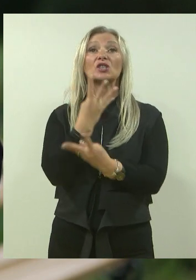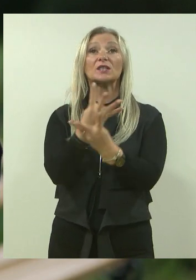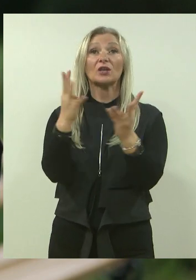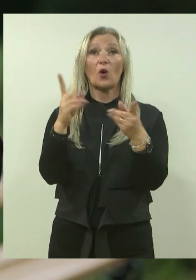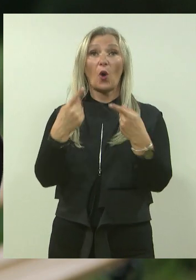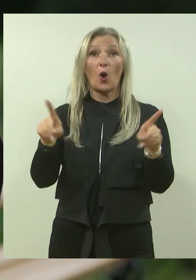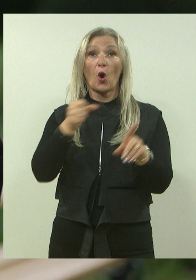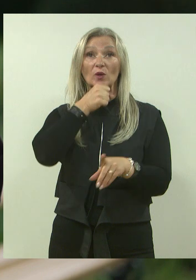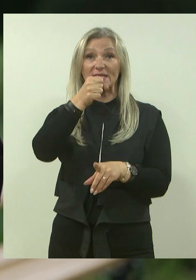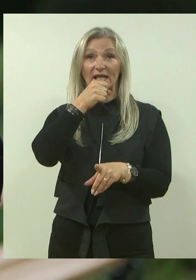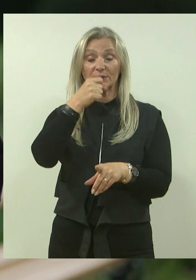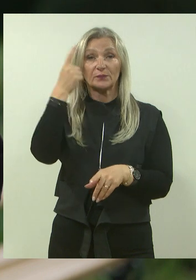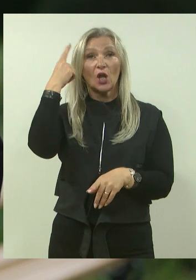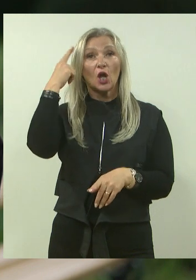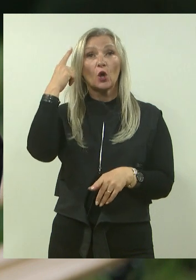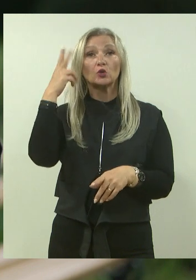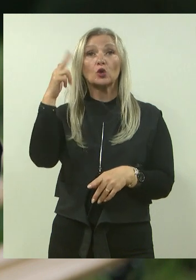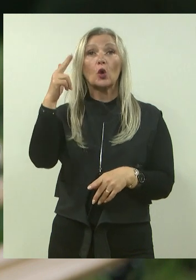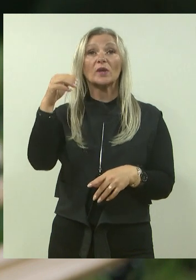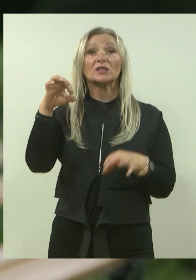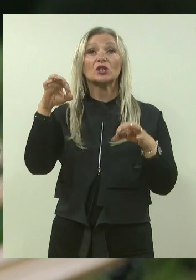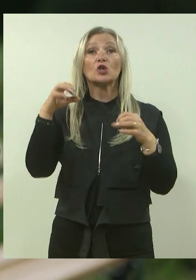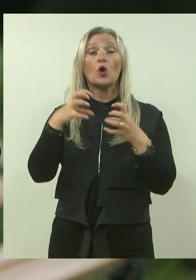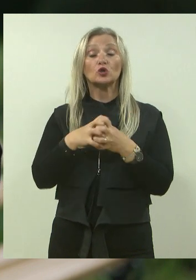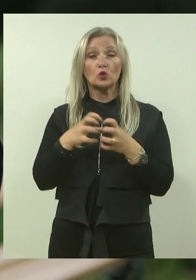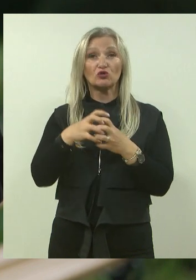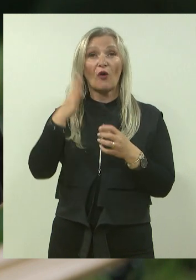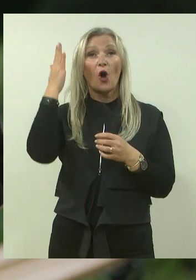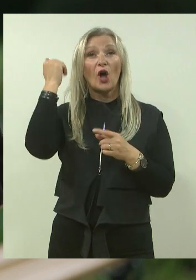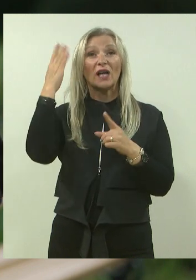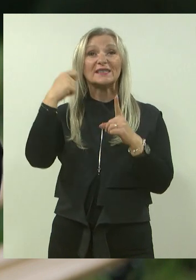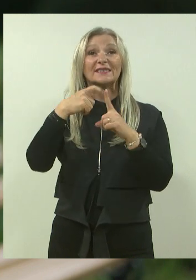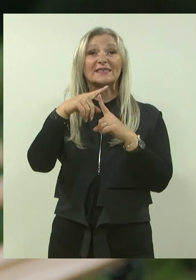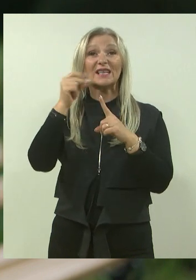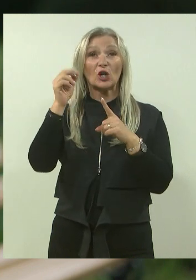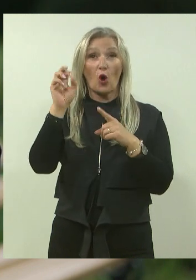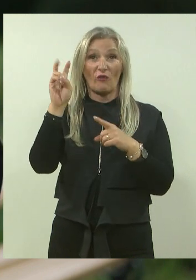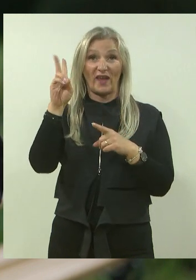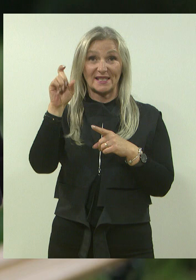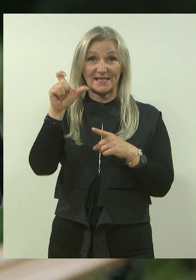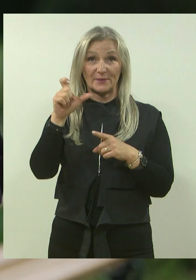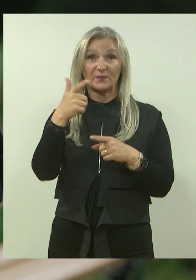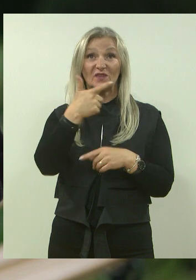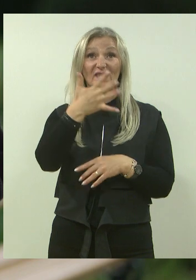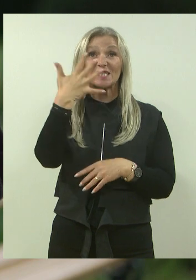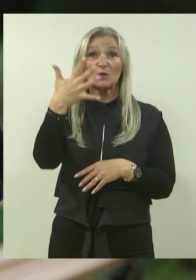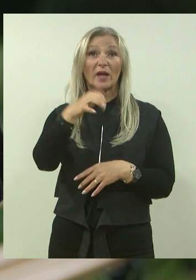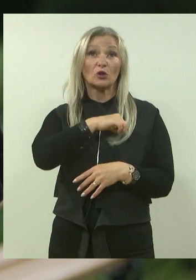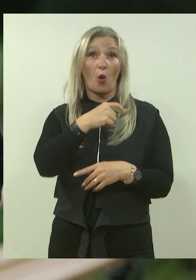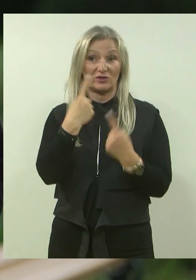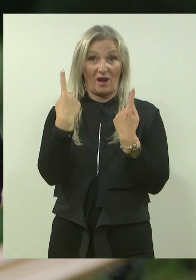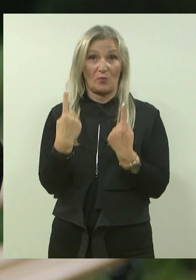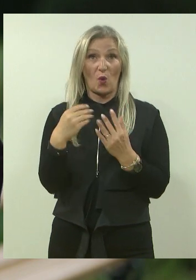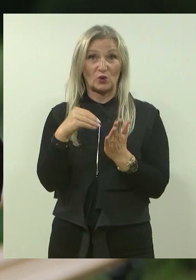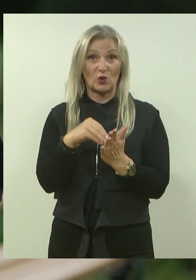Naime, kulturno-umjetničko društvo Mak Trnovec održalo je slavljenički koncert kojim je obilježilo 25 godina svog